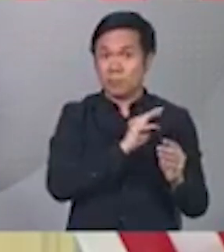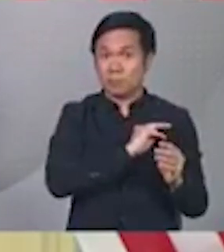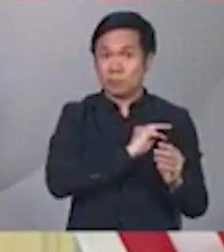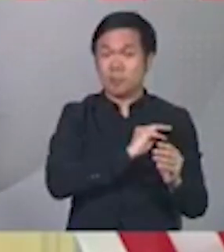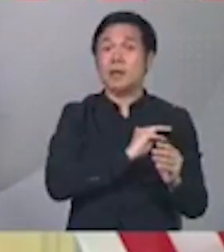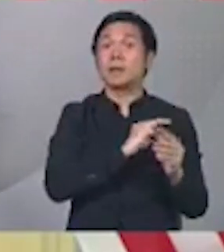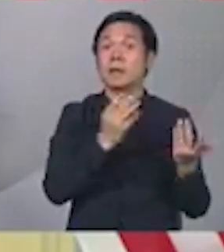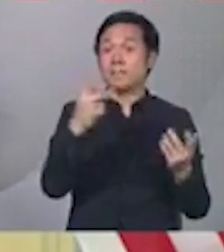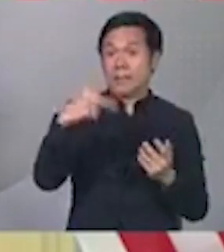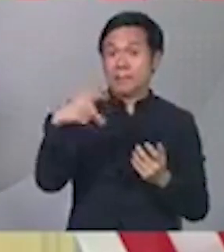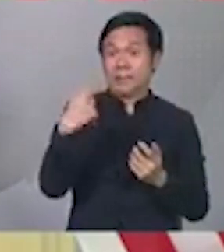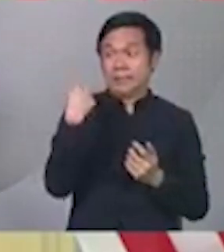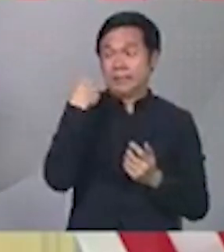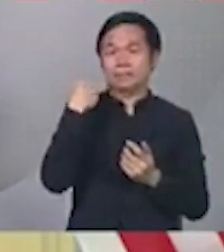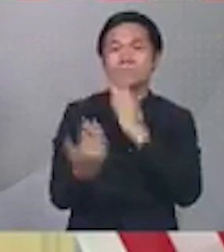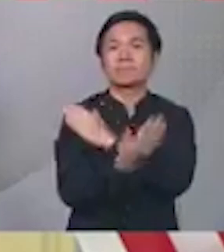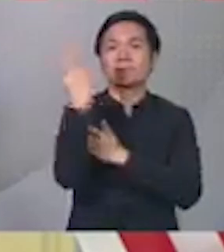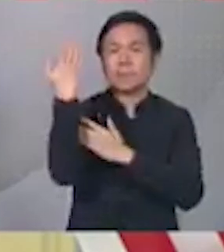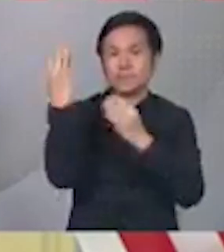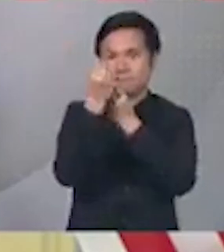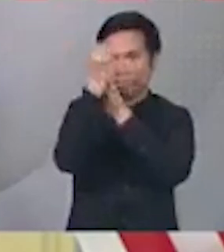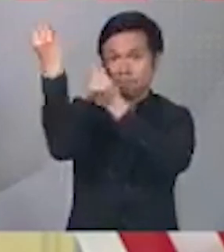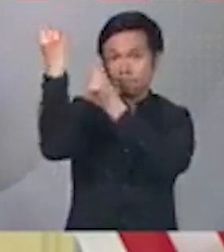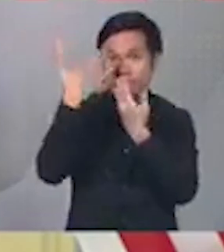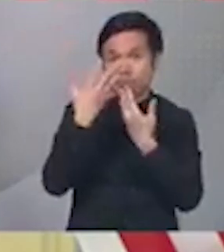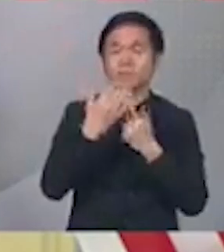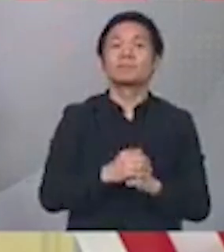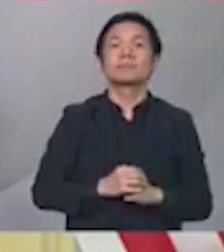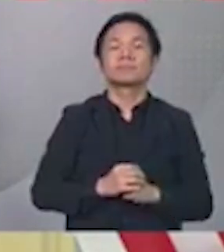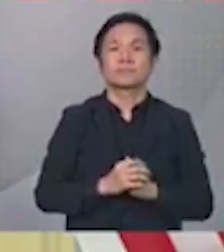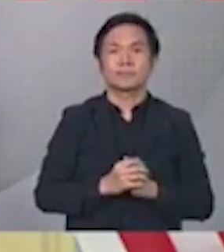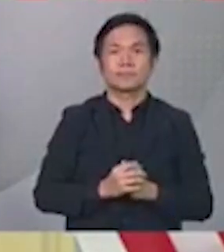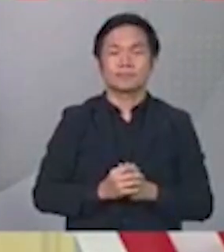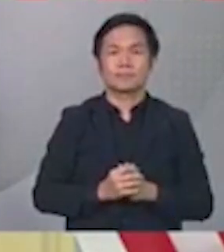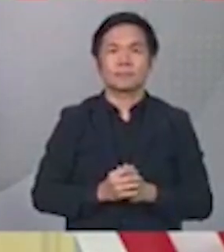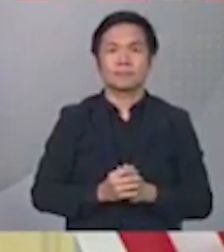pelaksanaan PP pagi tadi bahwa untuk